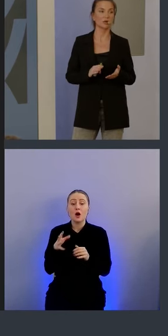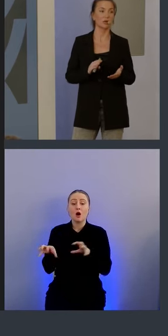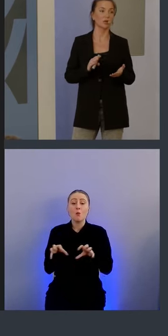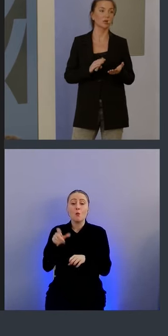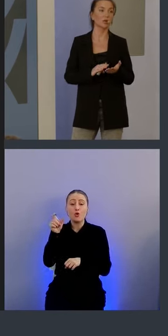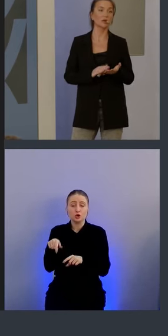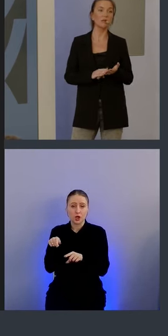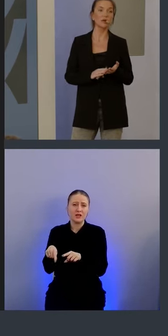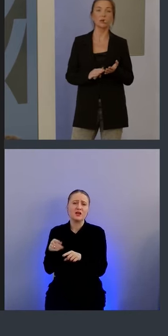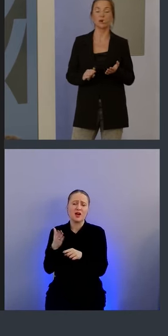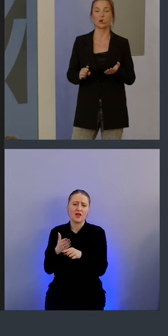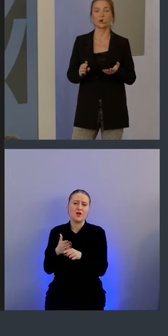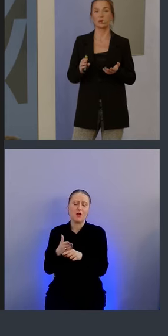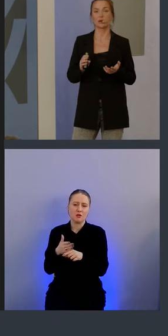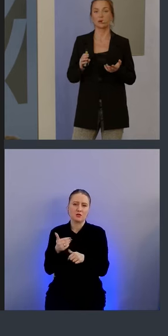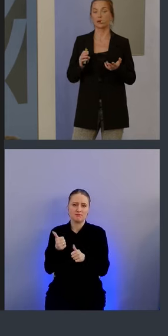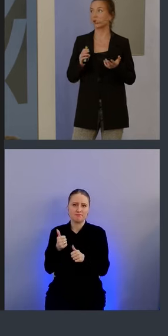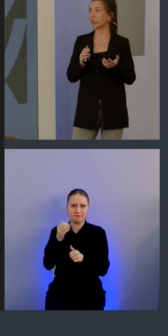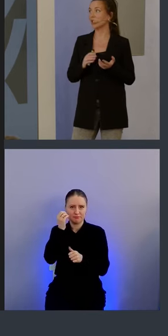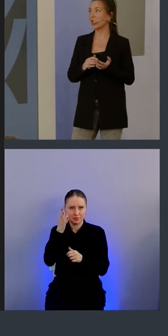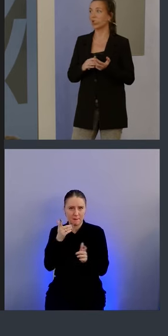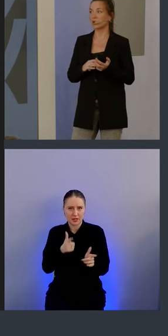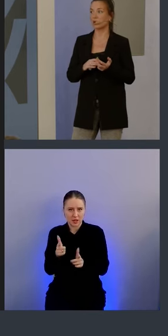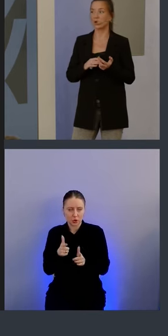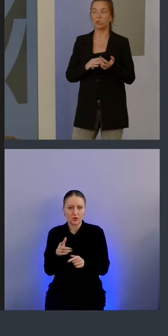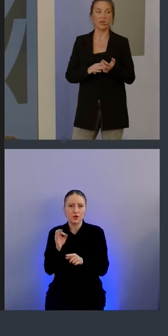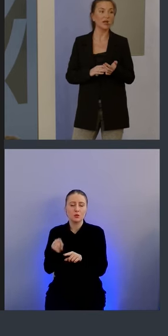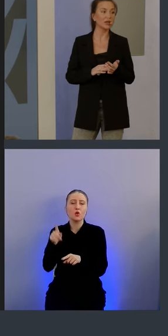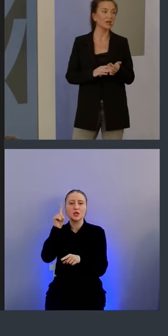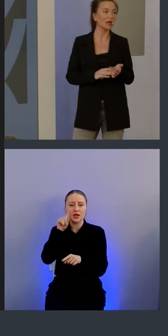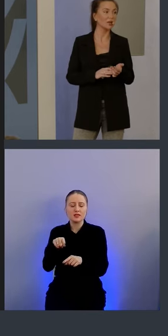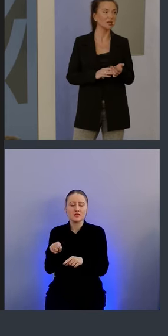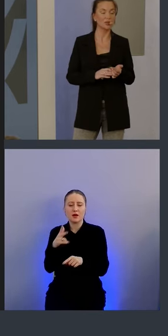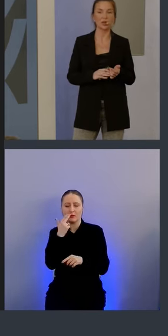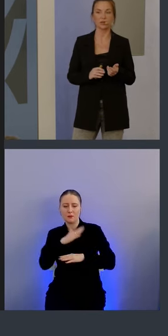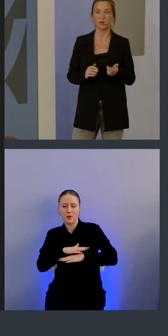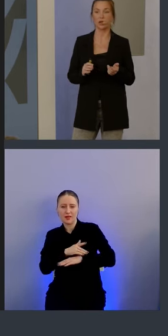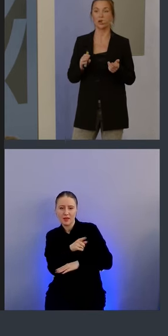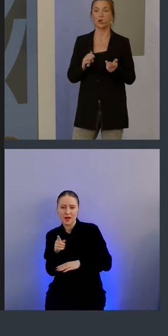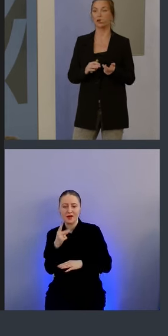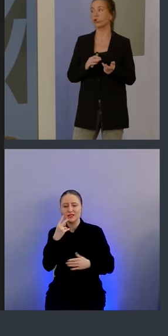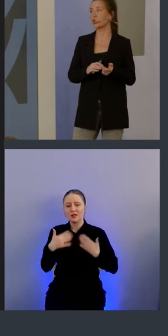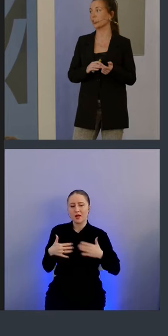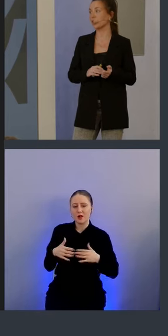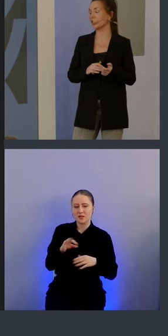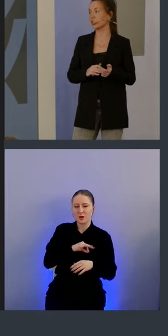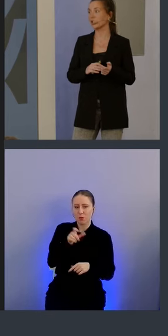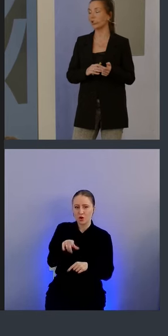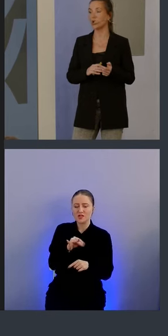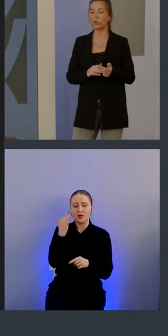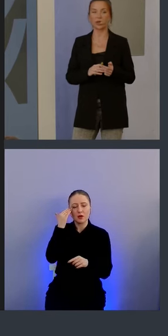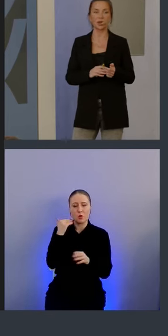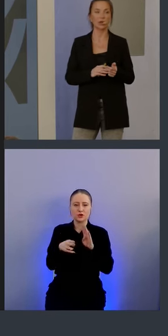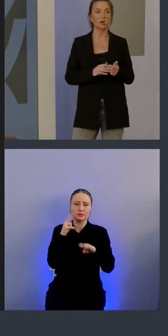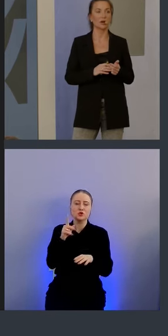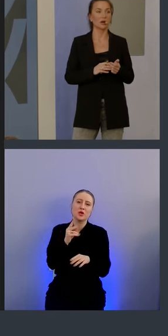является очень хорошо подготовленным, он знает манеры, слабости пользователя, и он хочет получить от нас деньги